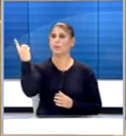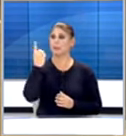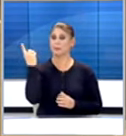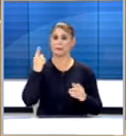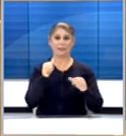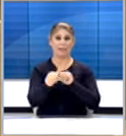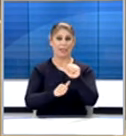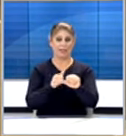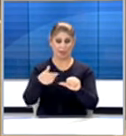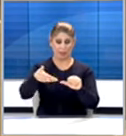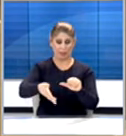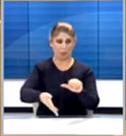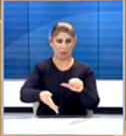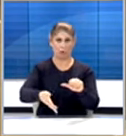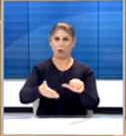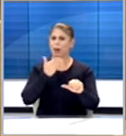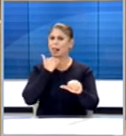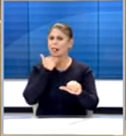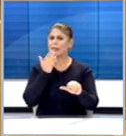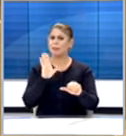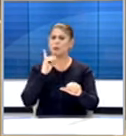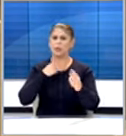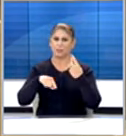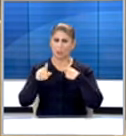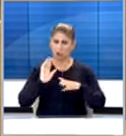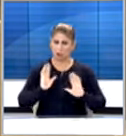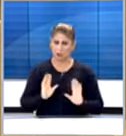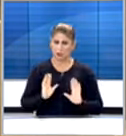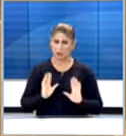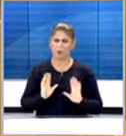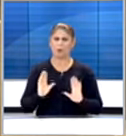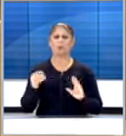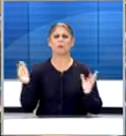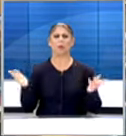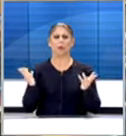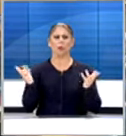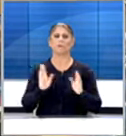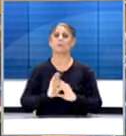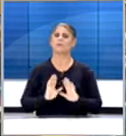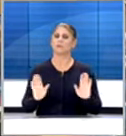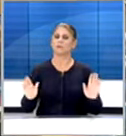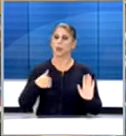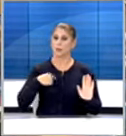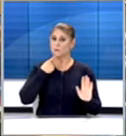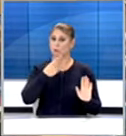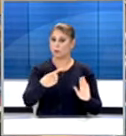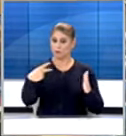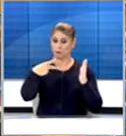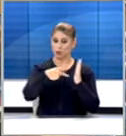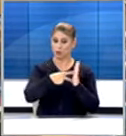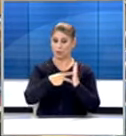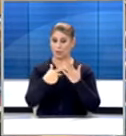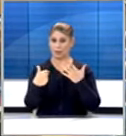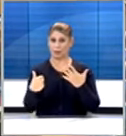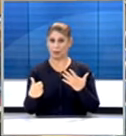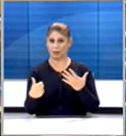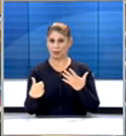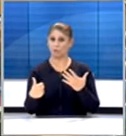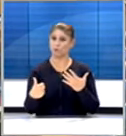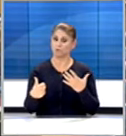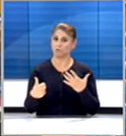εδώ και δεν μπορεί να είναι ούτε άλοθη ούτε δικαιολογία. Εμείς τα λέμε αυτά το 2006 και